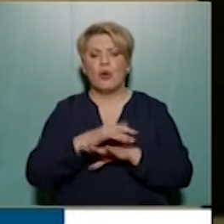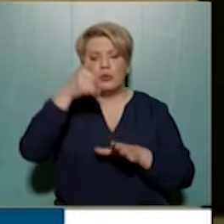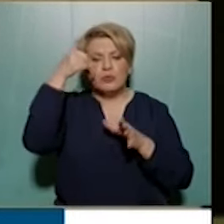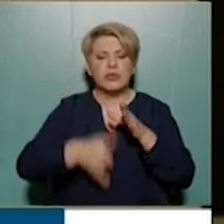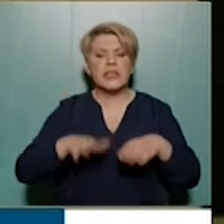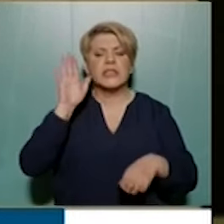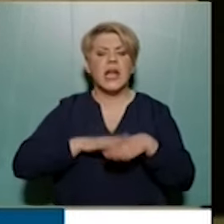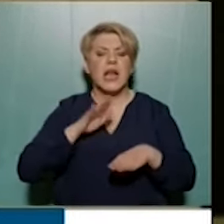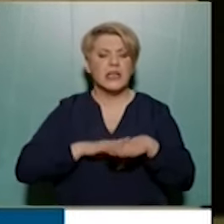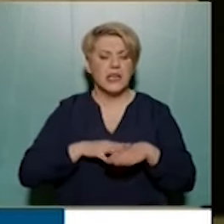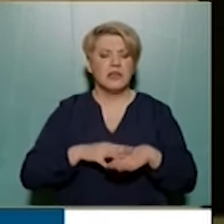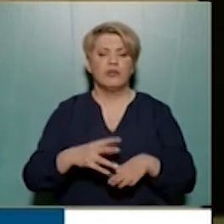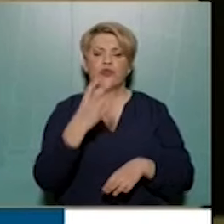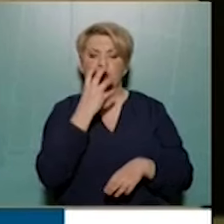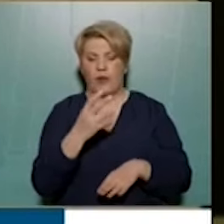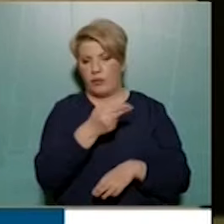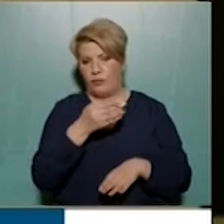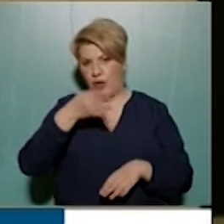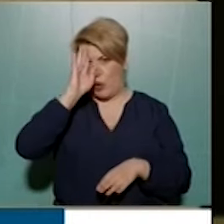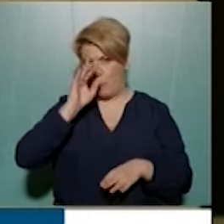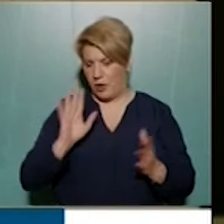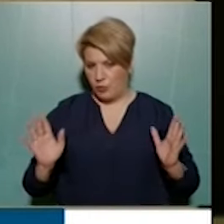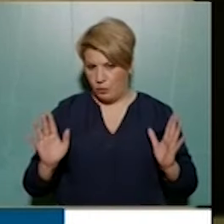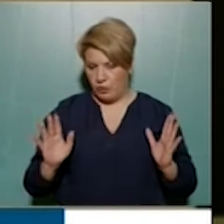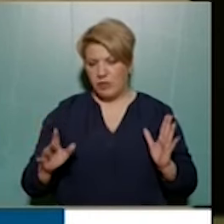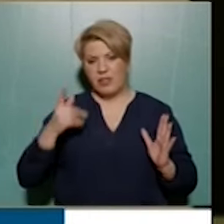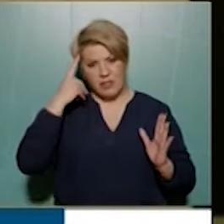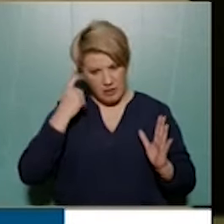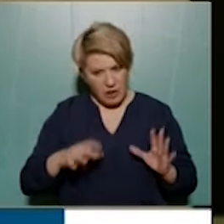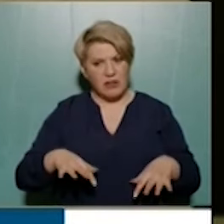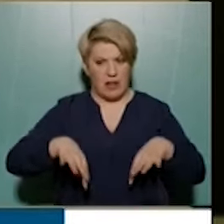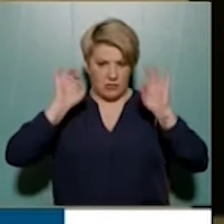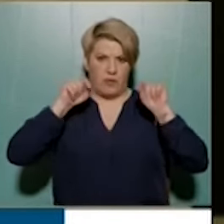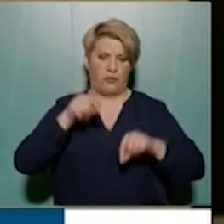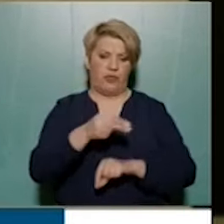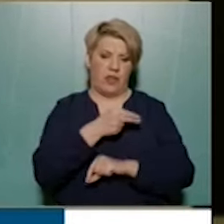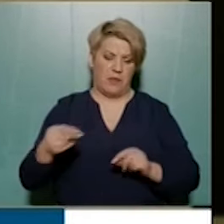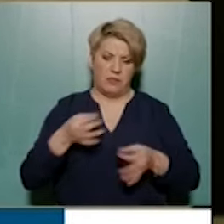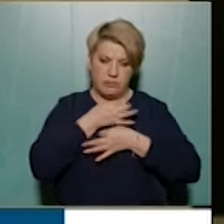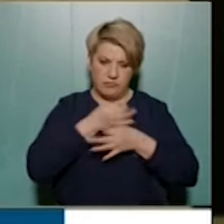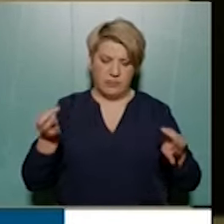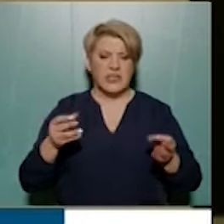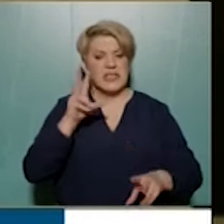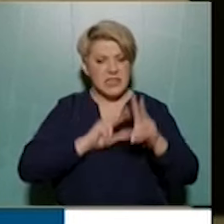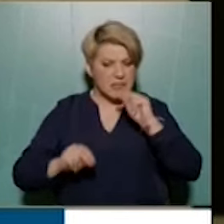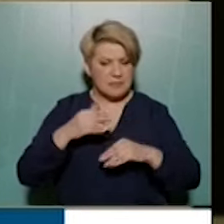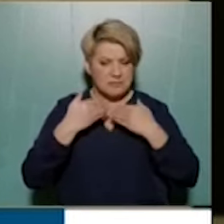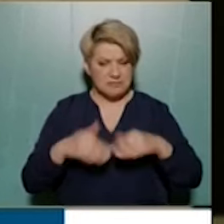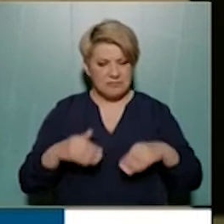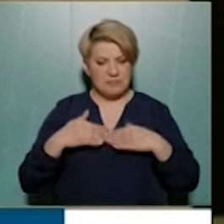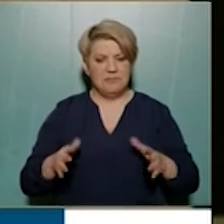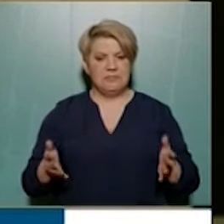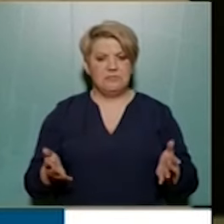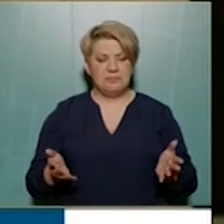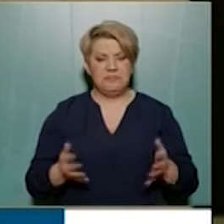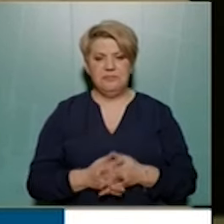τις αιτίες ενός πολύ σοβαρού φαινομένου και θέλω να ξεκινήσω από αυτό. Έχουμε συζητήσει, νομίζω ότι